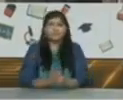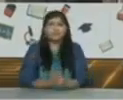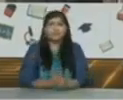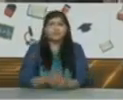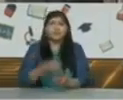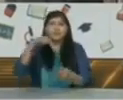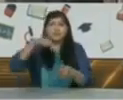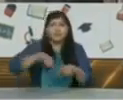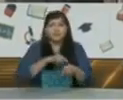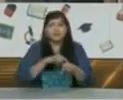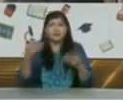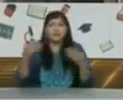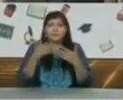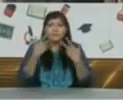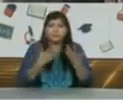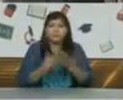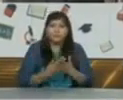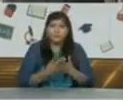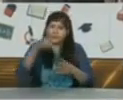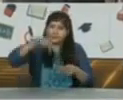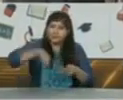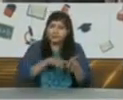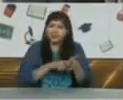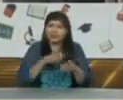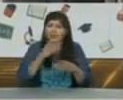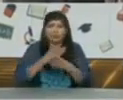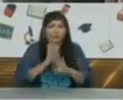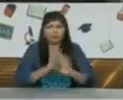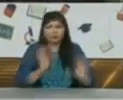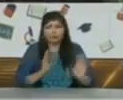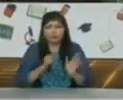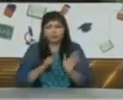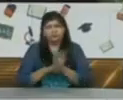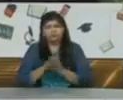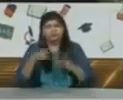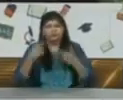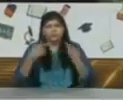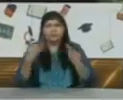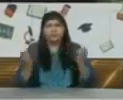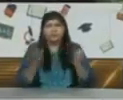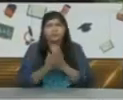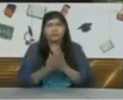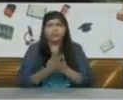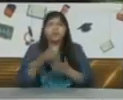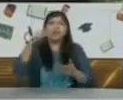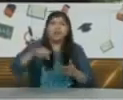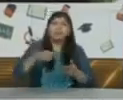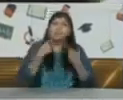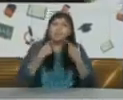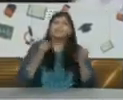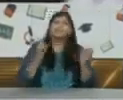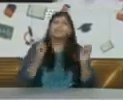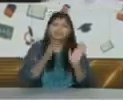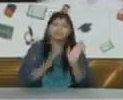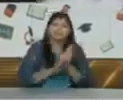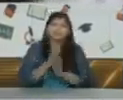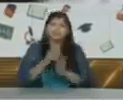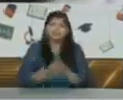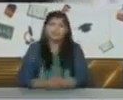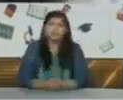और इस साल भी ब्रेक नहीं लेंगे। अभी हम अपनी बातचीत का सिलसिला शुरू करने जा रहे